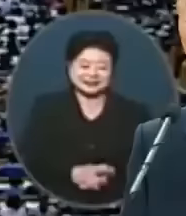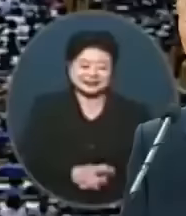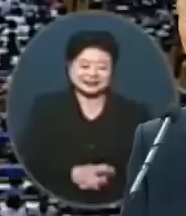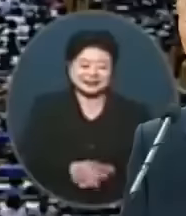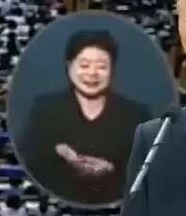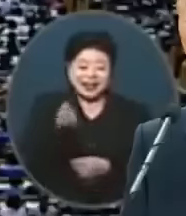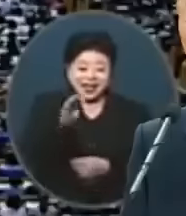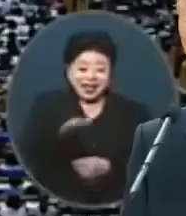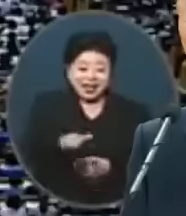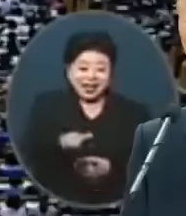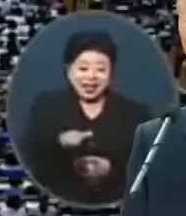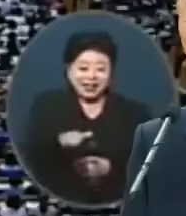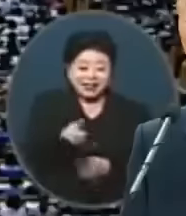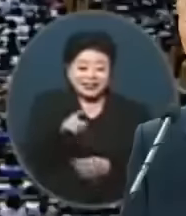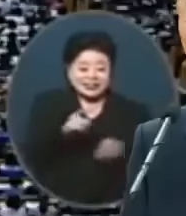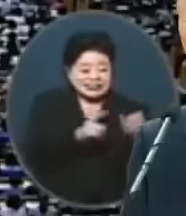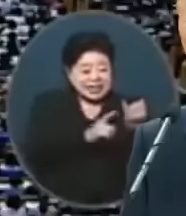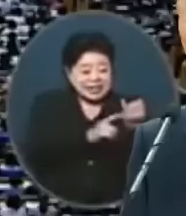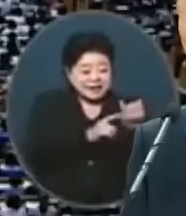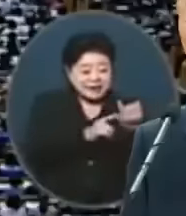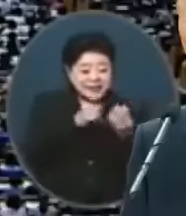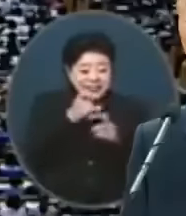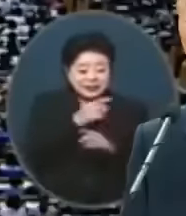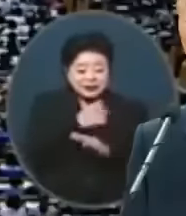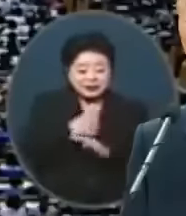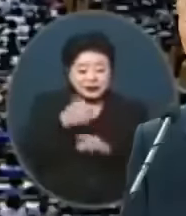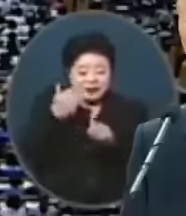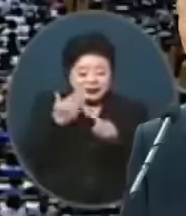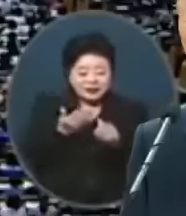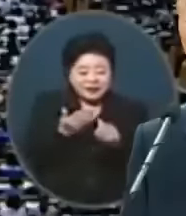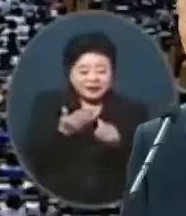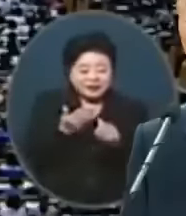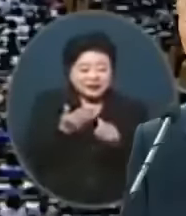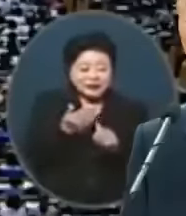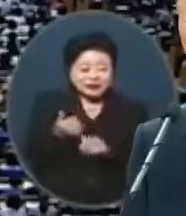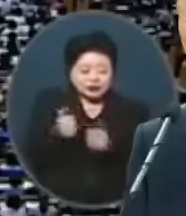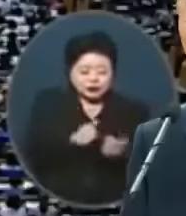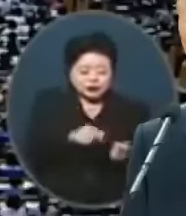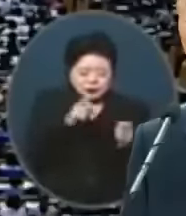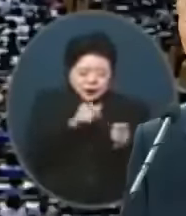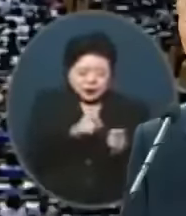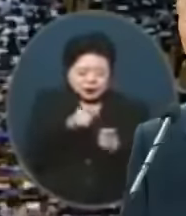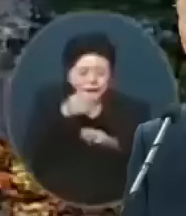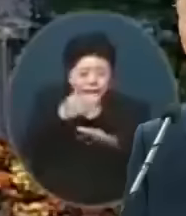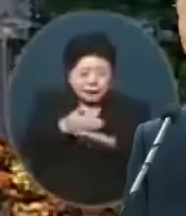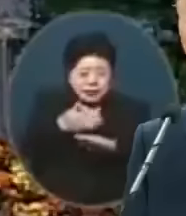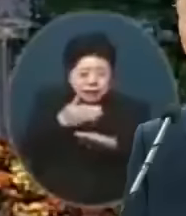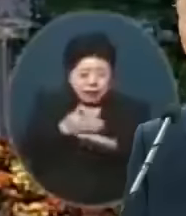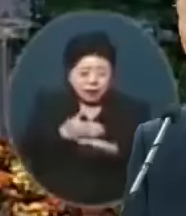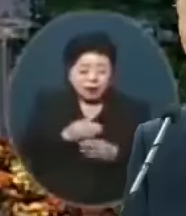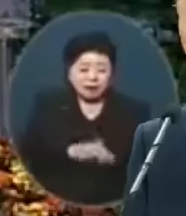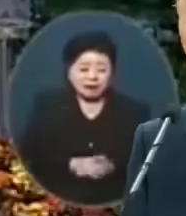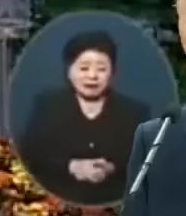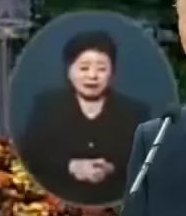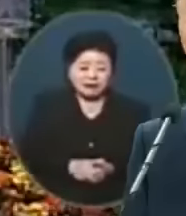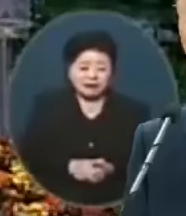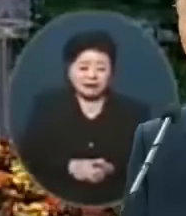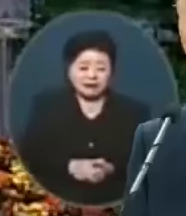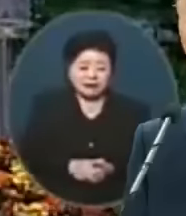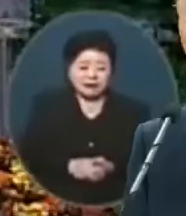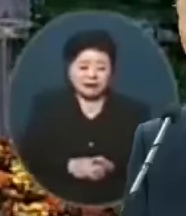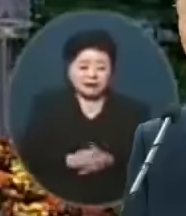그런데 이 사람이 예수 그리스도께서 죽음을 앞두고도 감사한 것을 기반으로